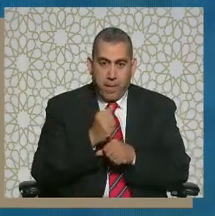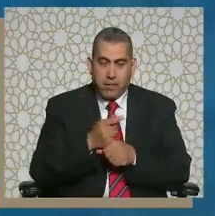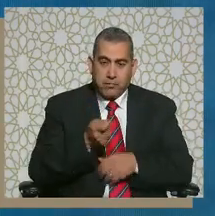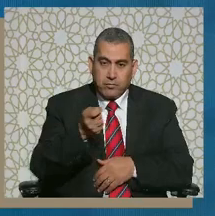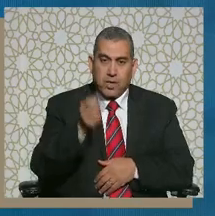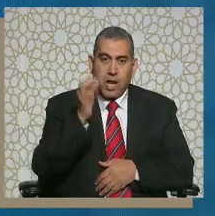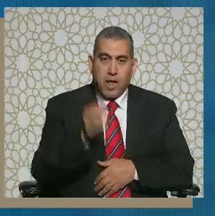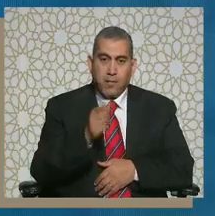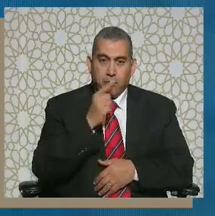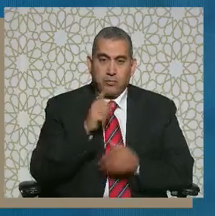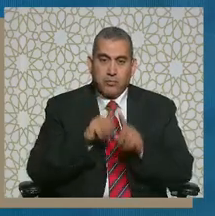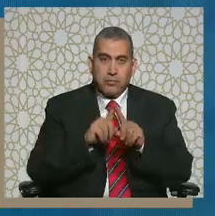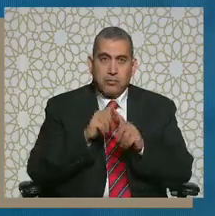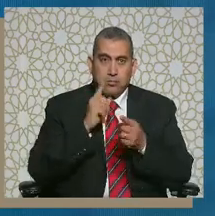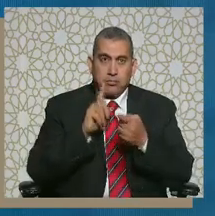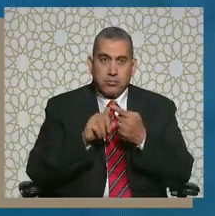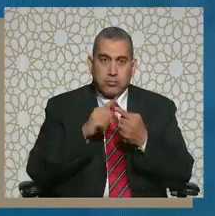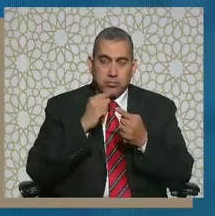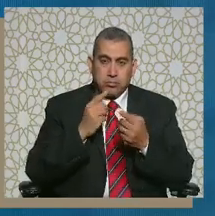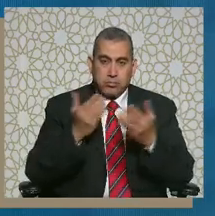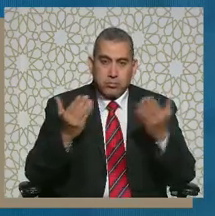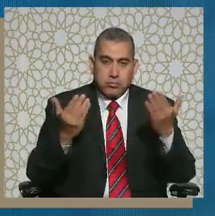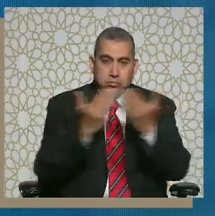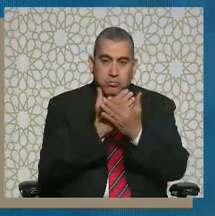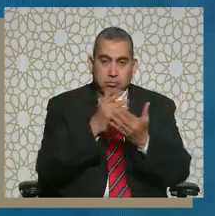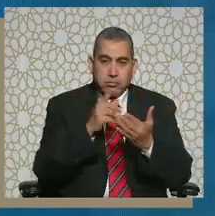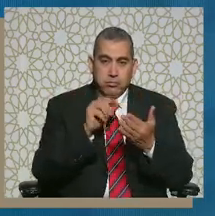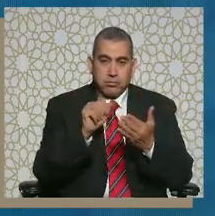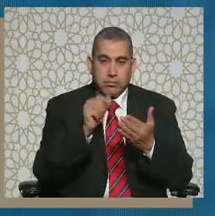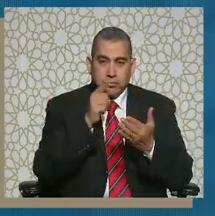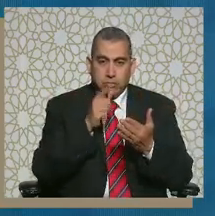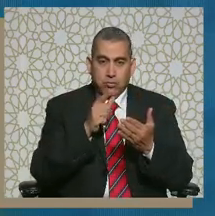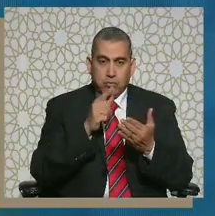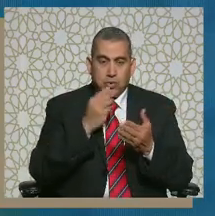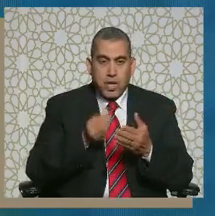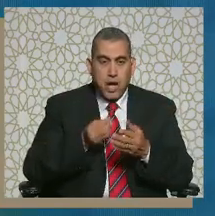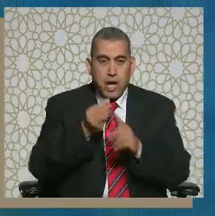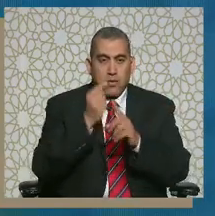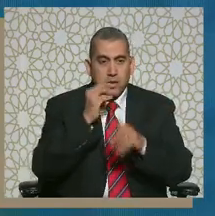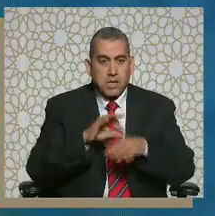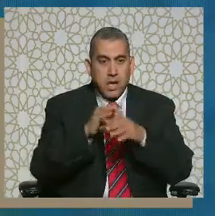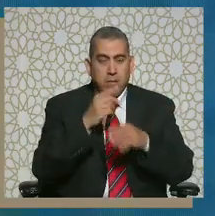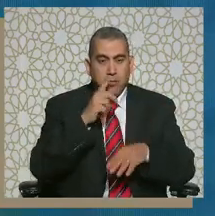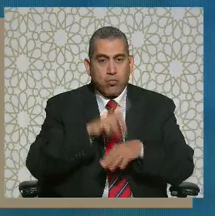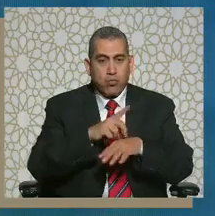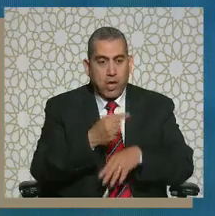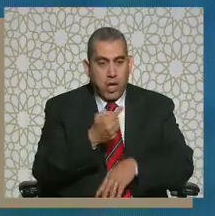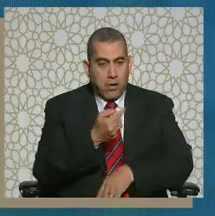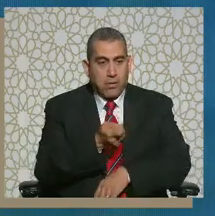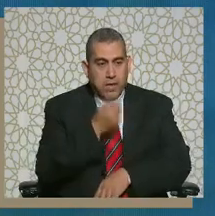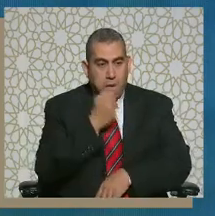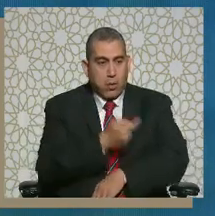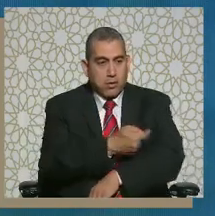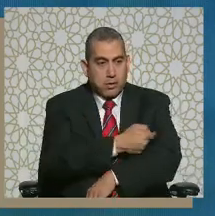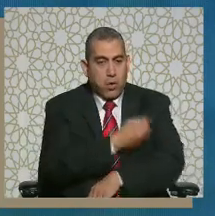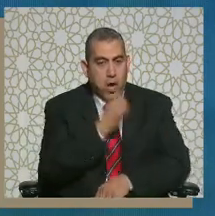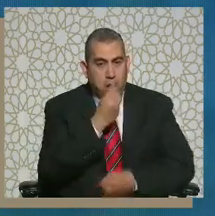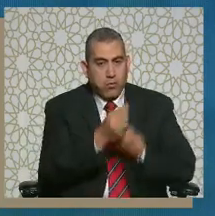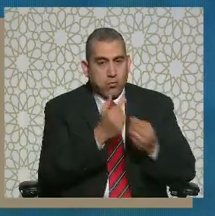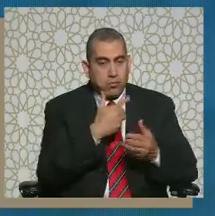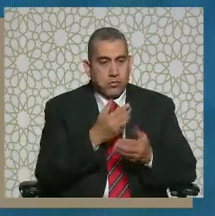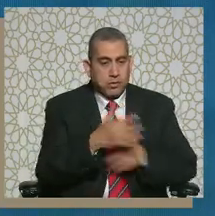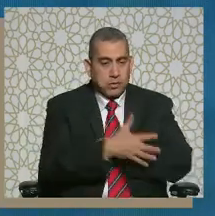كده بيكوم مقامه الاشياء التي ا بتصل اليه زي العلاج وزي ده وعشان كده جعلنا